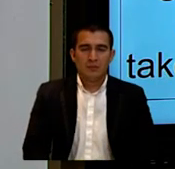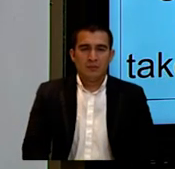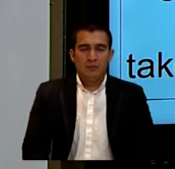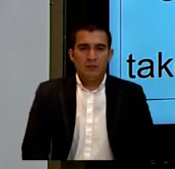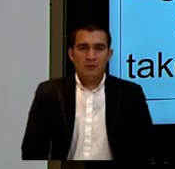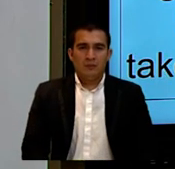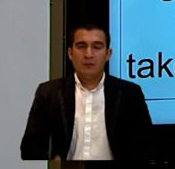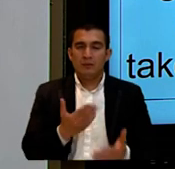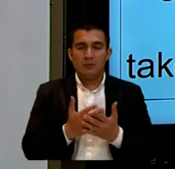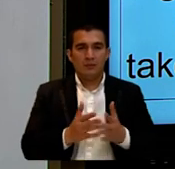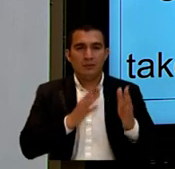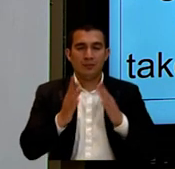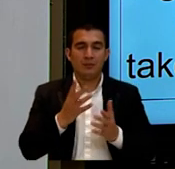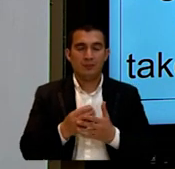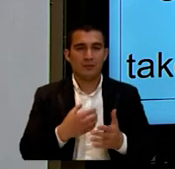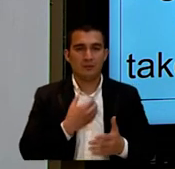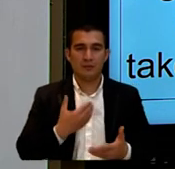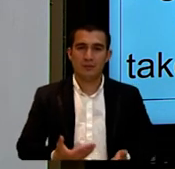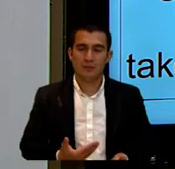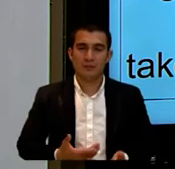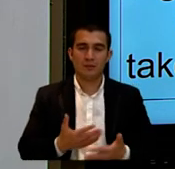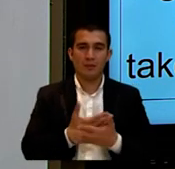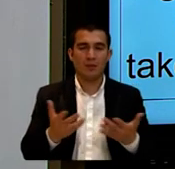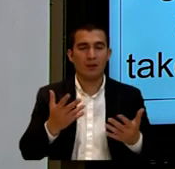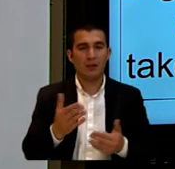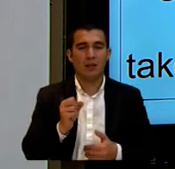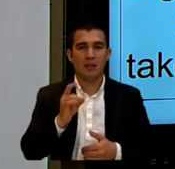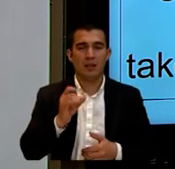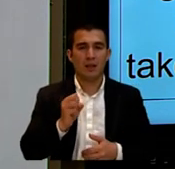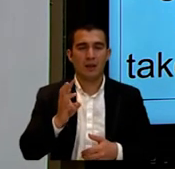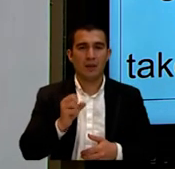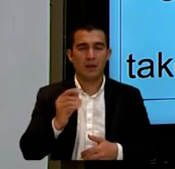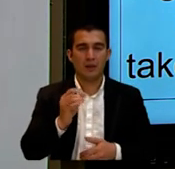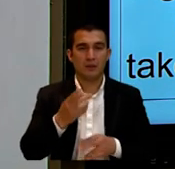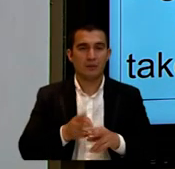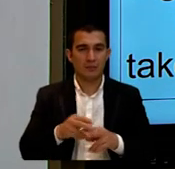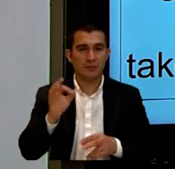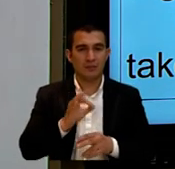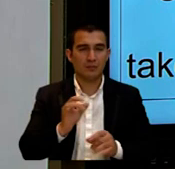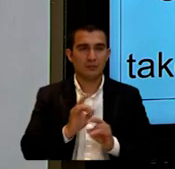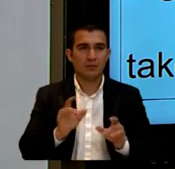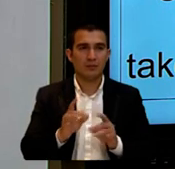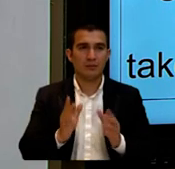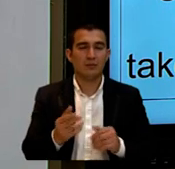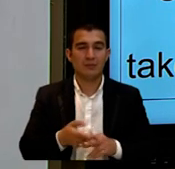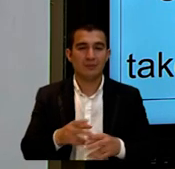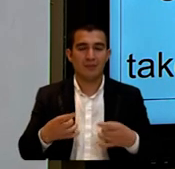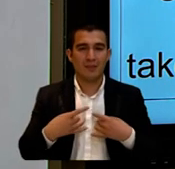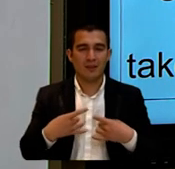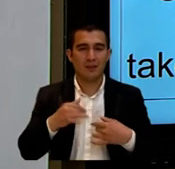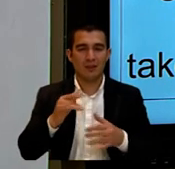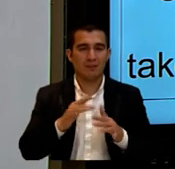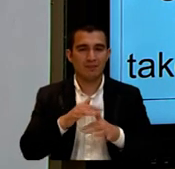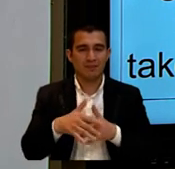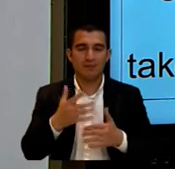Ґаныңды ғайбанағат өлемдегі әрі мөрфөзігі сізіге ісілат жылдарып өтіңіздік. Бірінші сә, мир сістемасынан